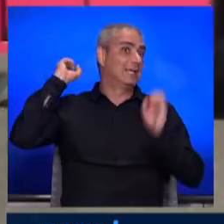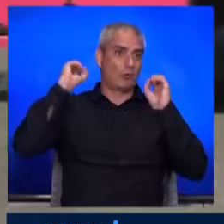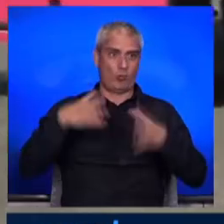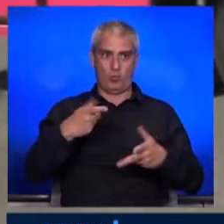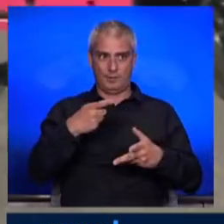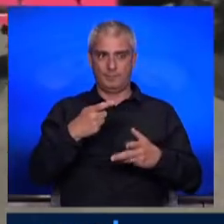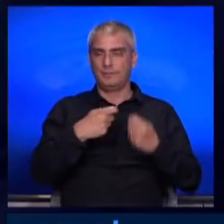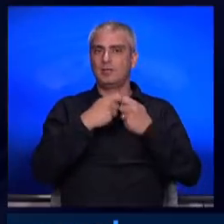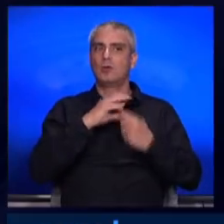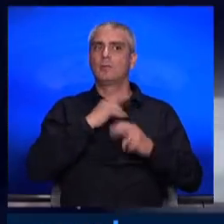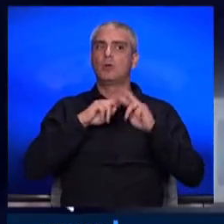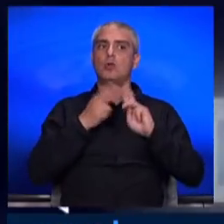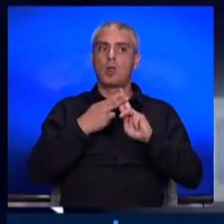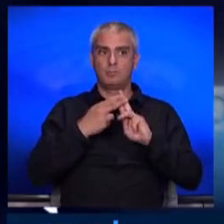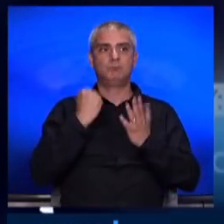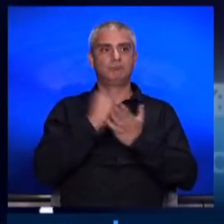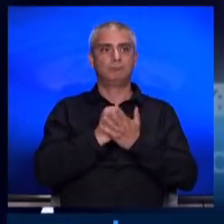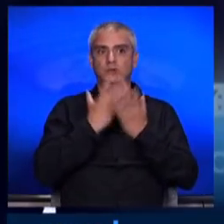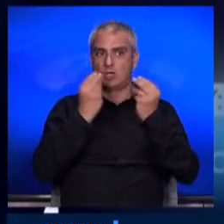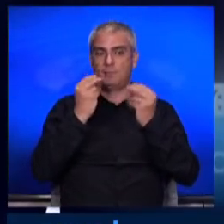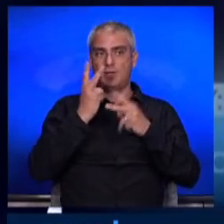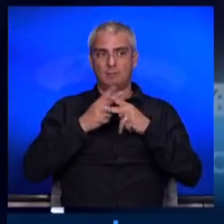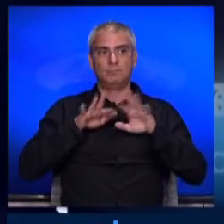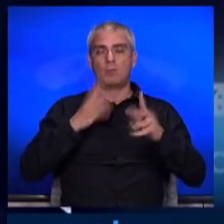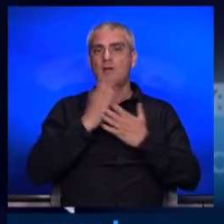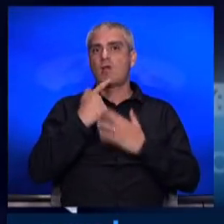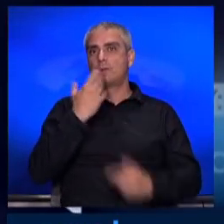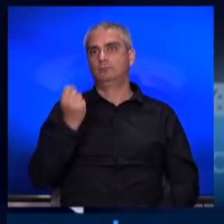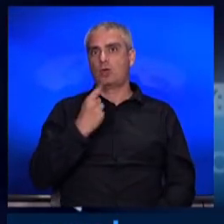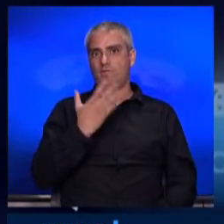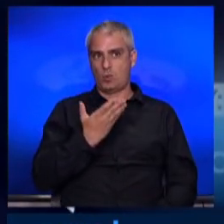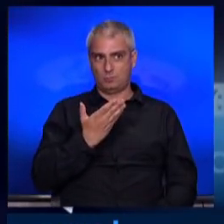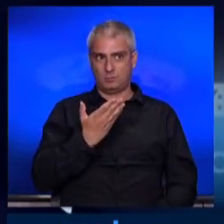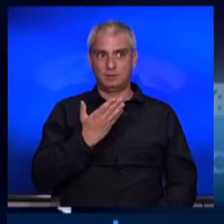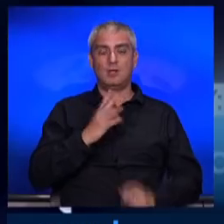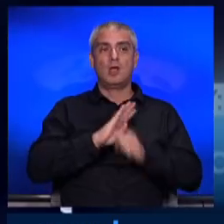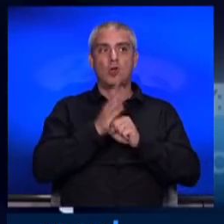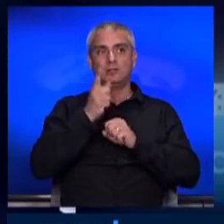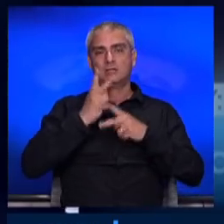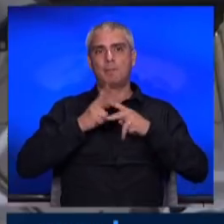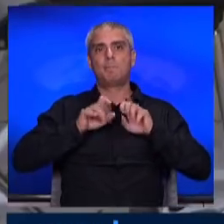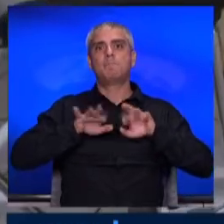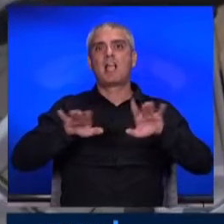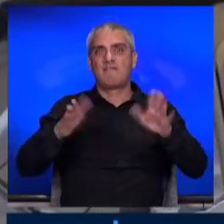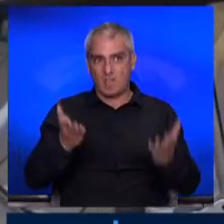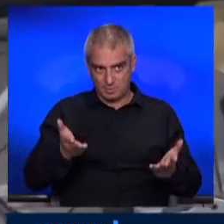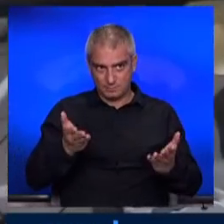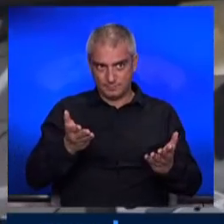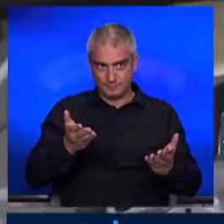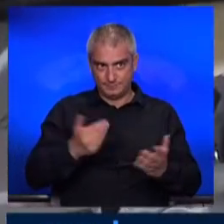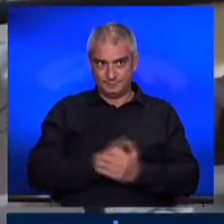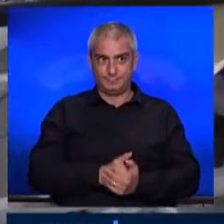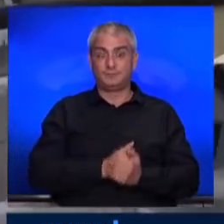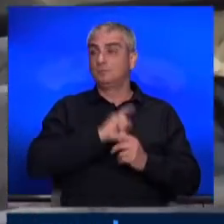Health Organization has now confirmed what many epidemiologists have been saying for weeks. The coronavirus is a pandemic.